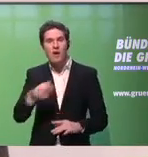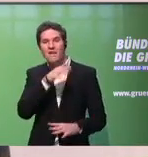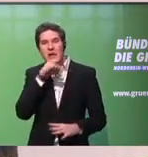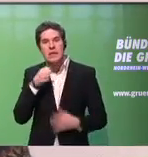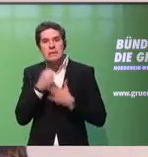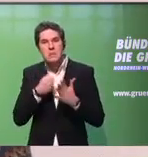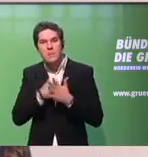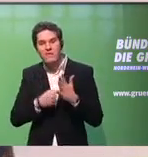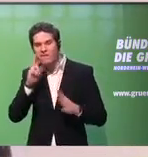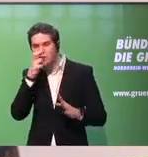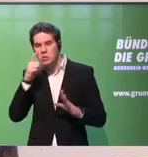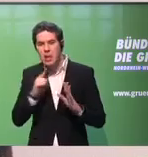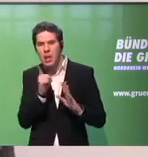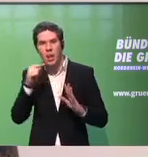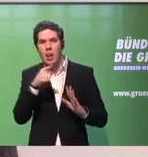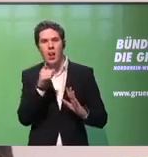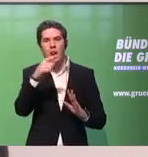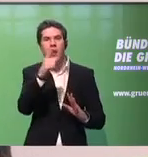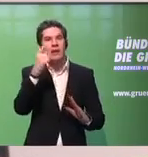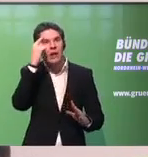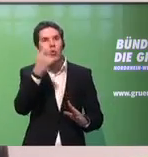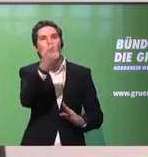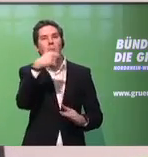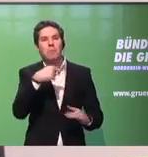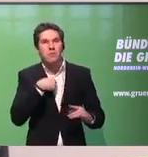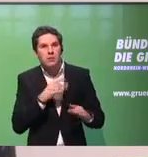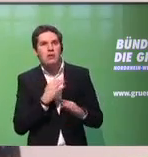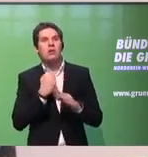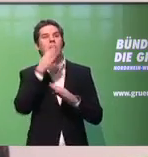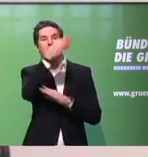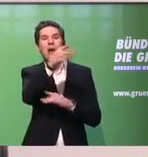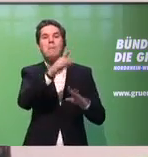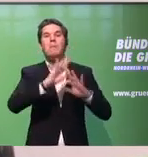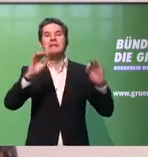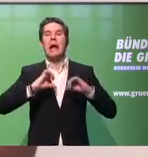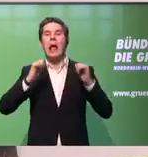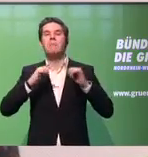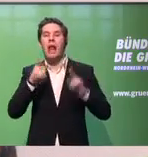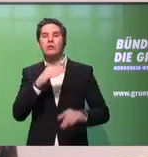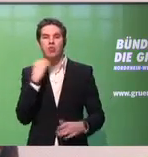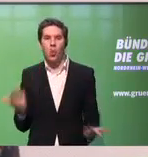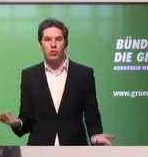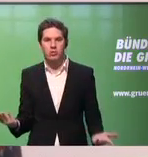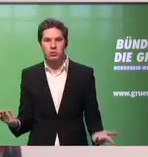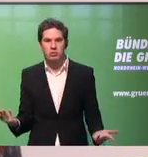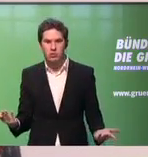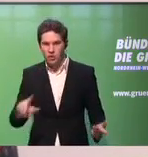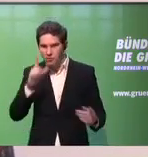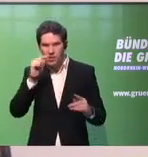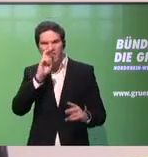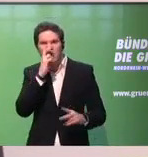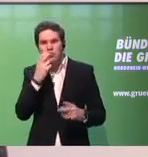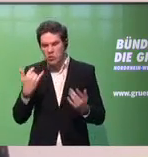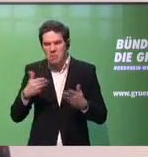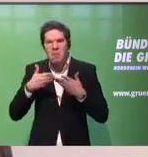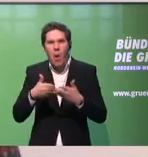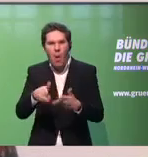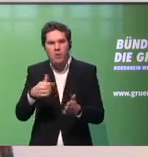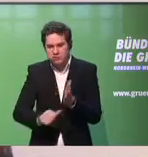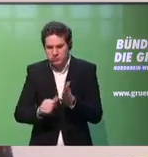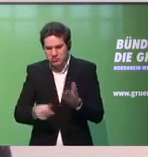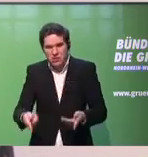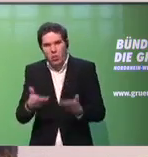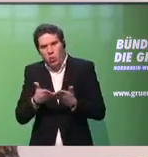die Küste des Mittelmeeres, weil sie denken, etwas Besseres als den Tod finden wir überall, und sich dann in diese Nussschalen oder schlechten Boote